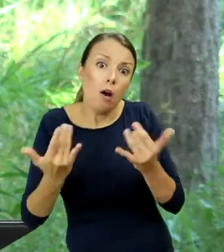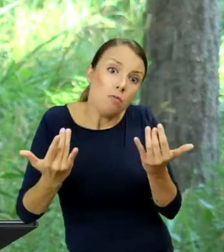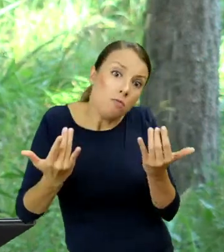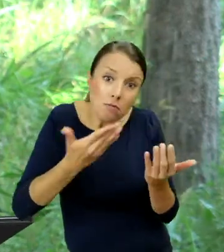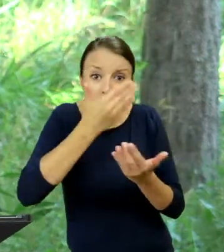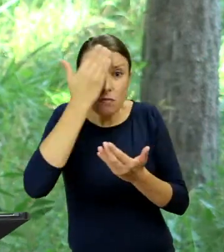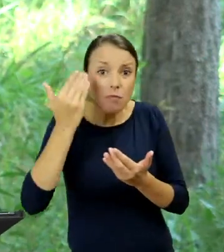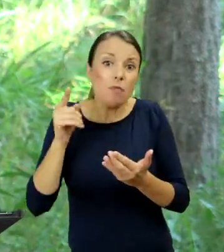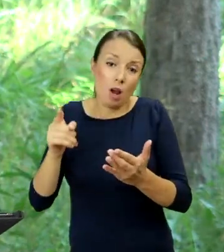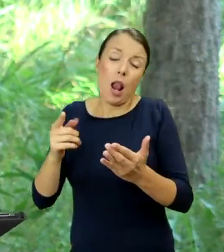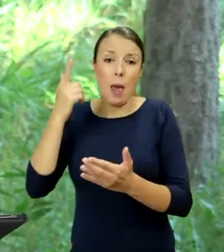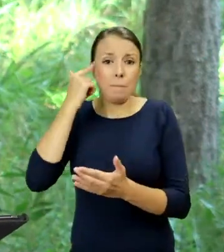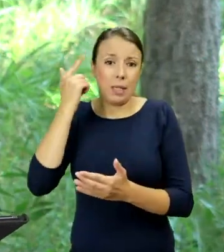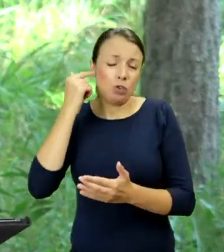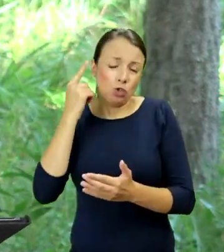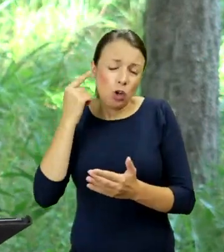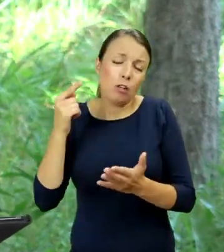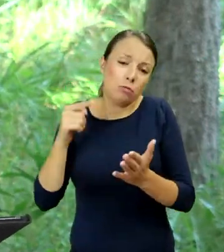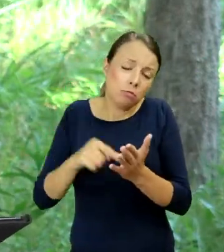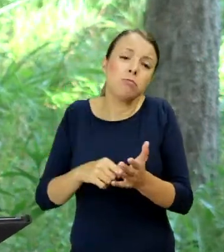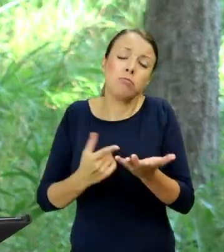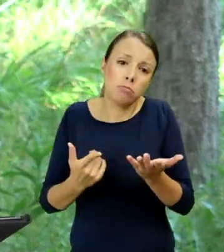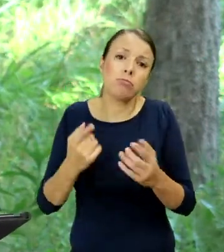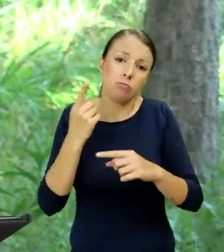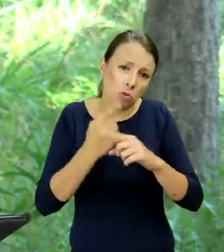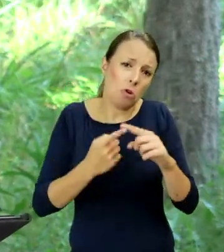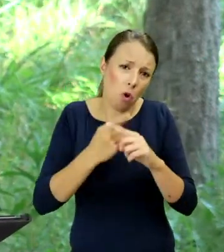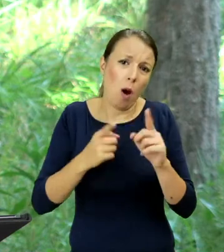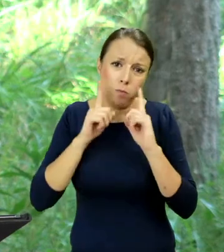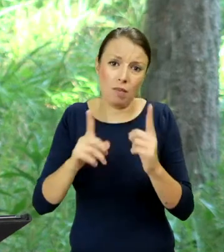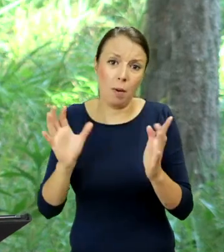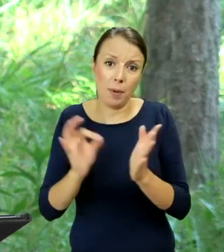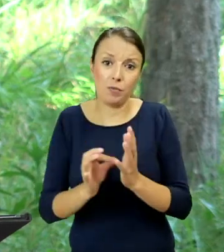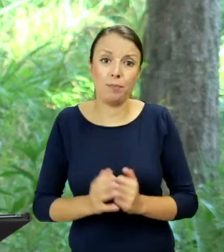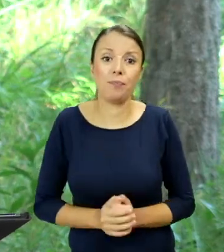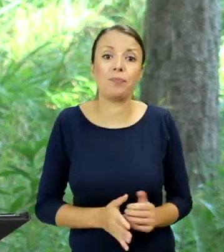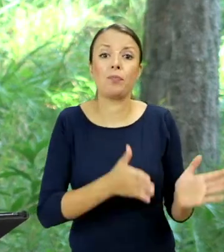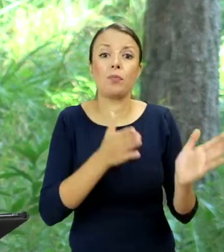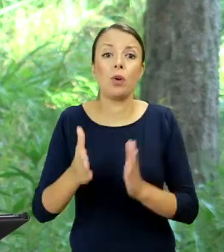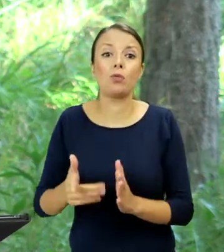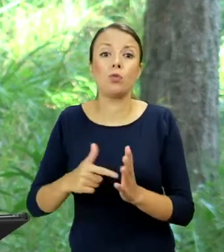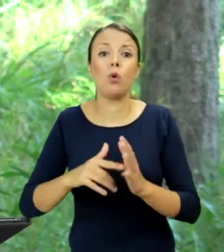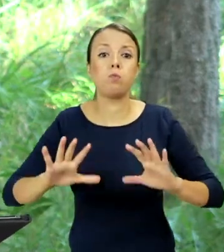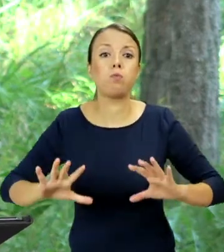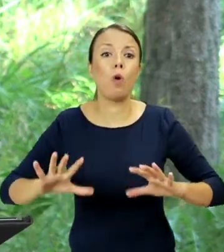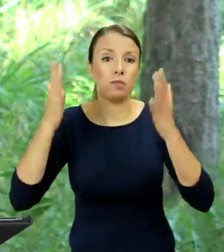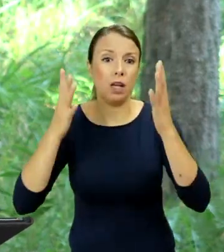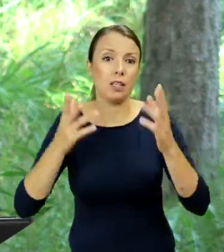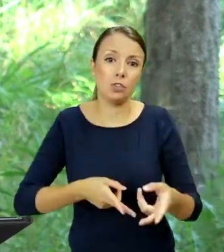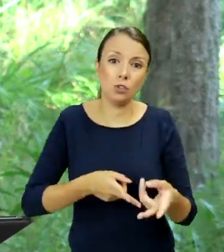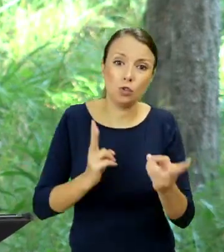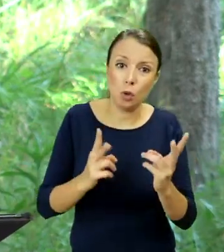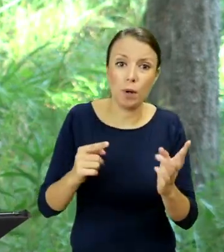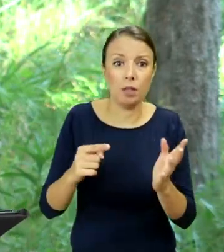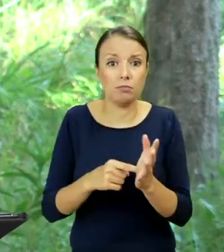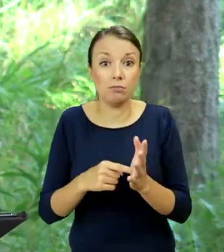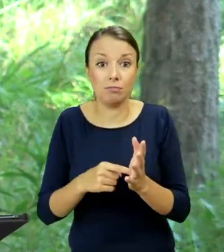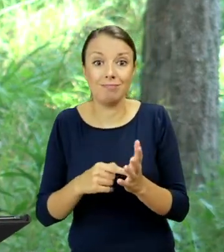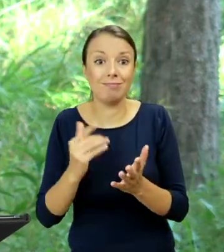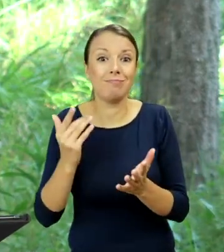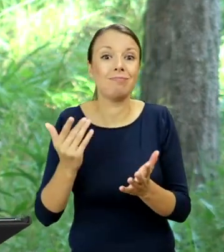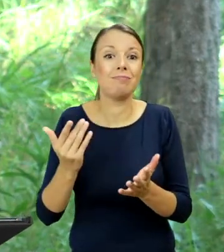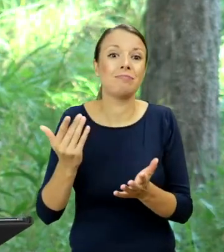styczniowym mamy też znaną coraz szerzej, myślę, nawet już małym dziewczynkom,